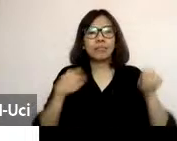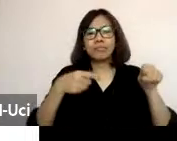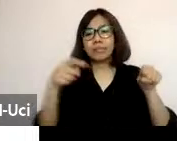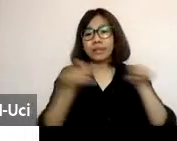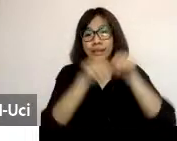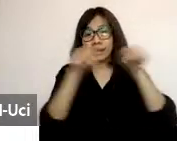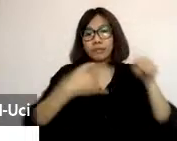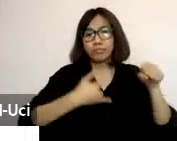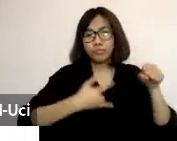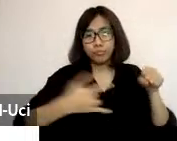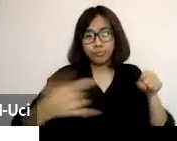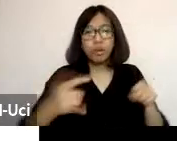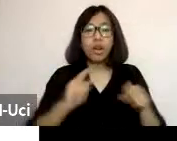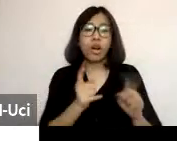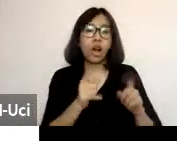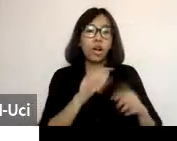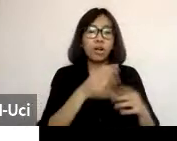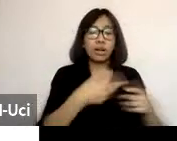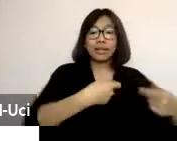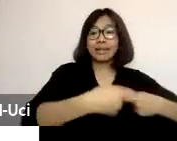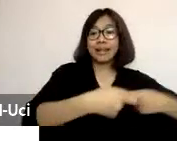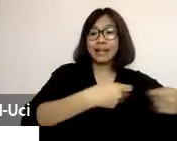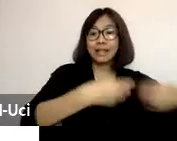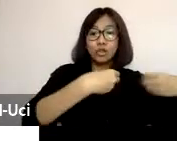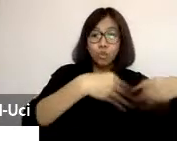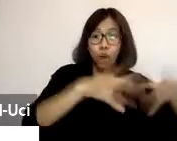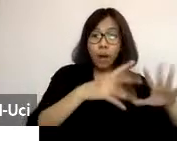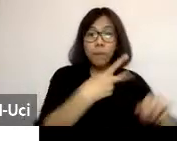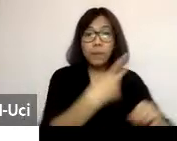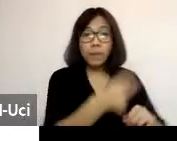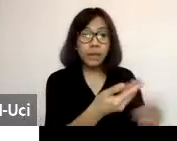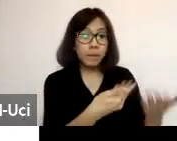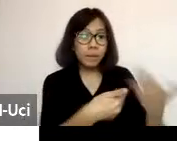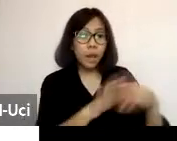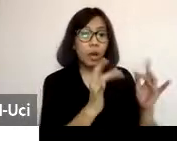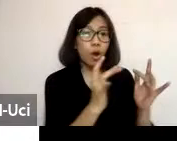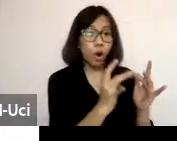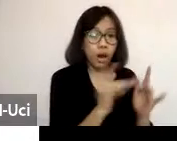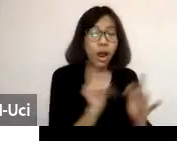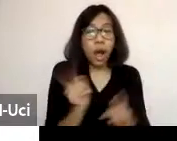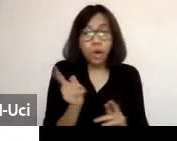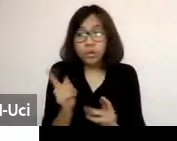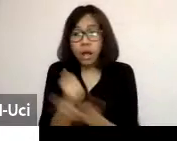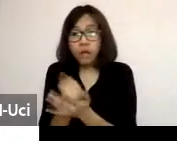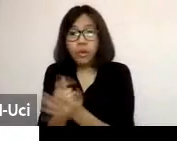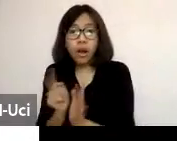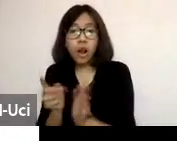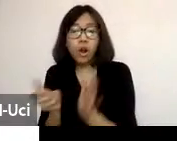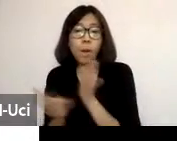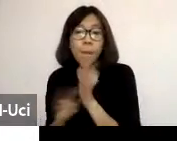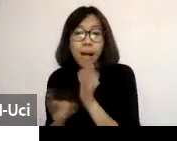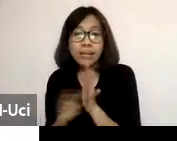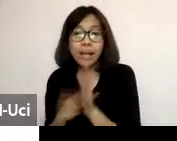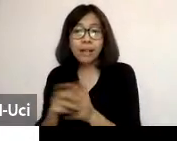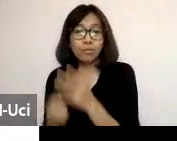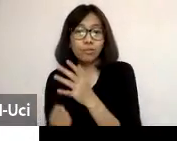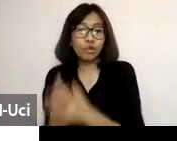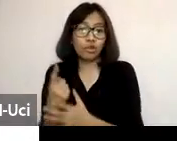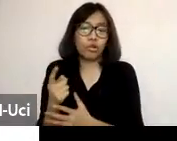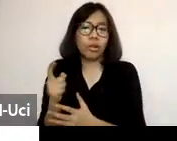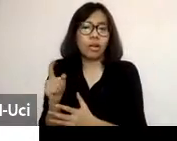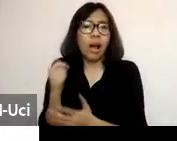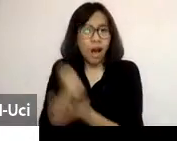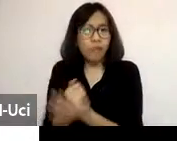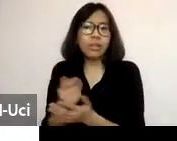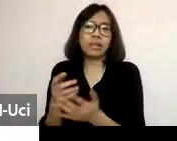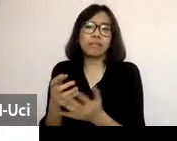sharing sudah seharusnya jika terjadi Dishub tekan secara teori bukan berbalik termasuk di dalam kok itu